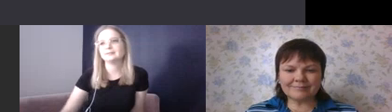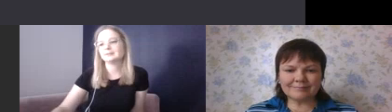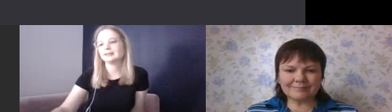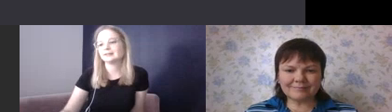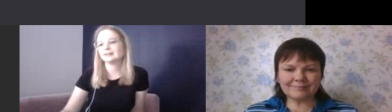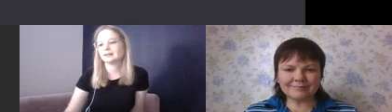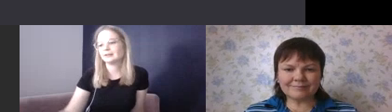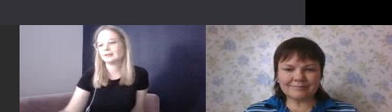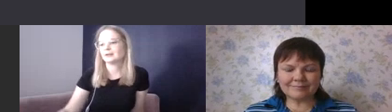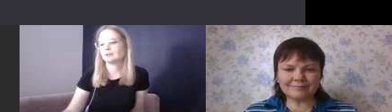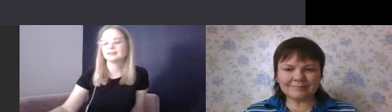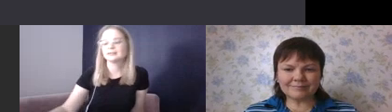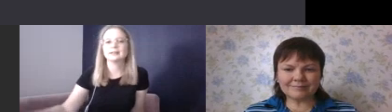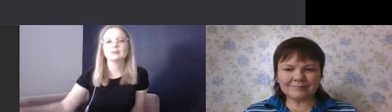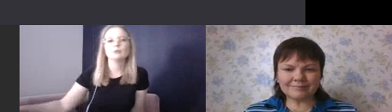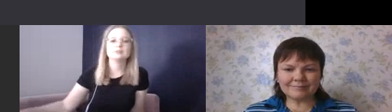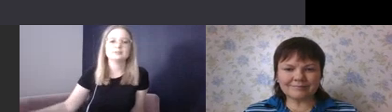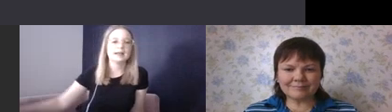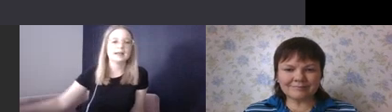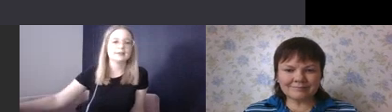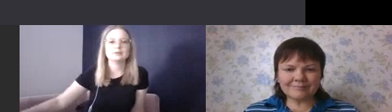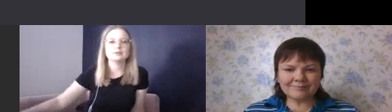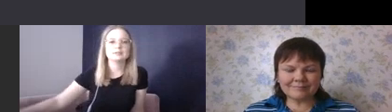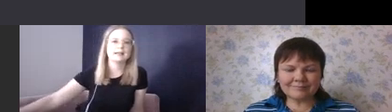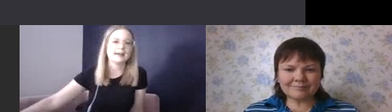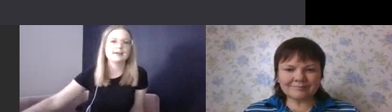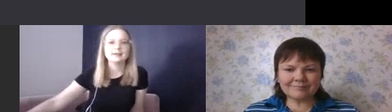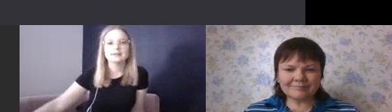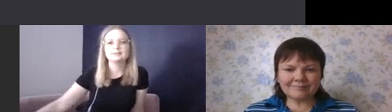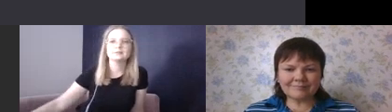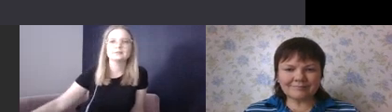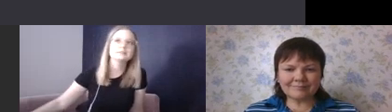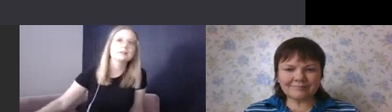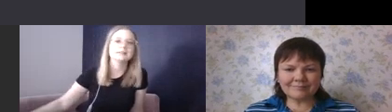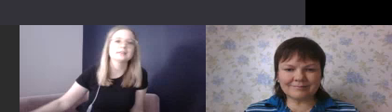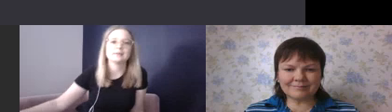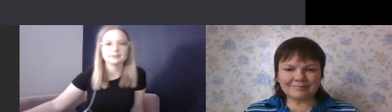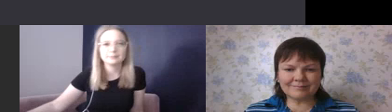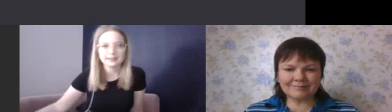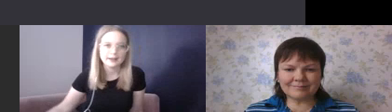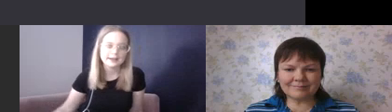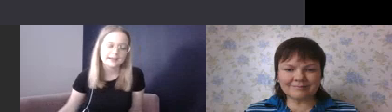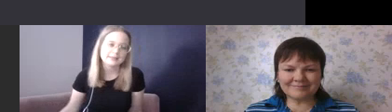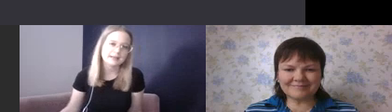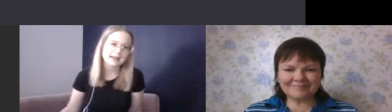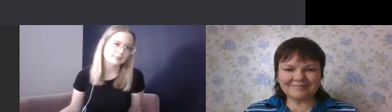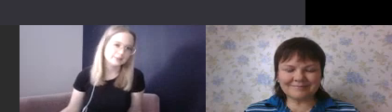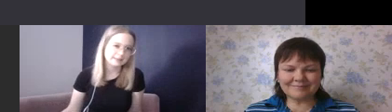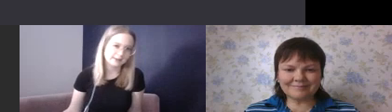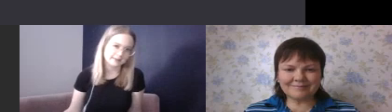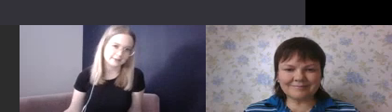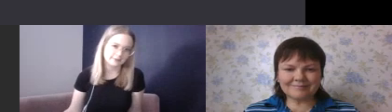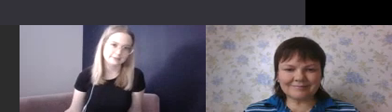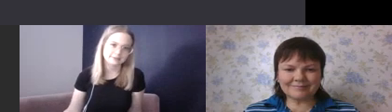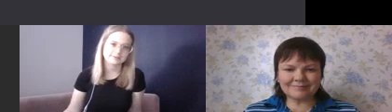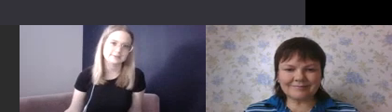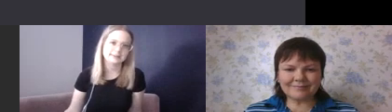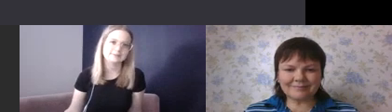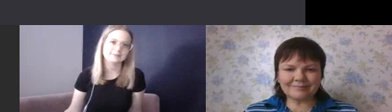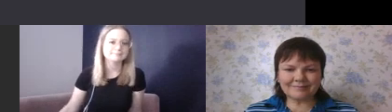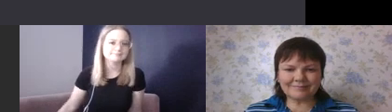filmid või mingid, ma ei tea, kuskid keegi kuulsis, rääkis mulle, et see on äge, et siis ah, see oleks äge mida õppida. Ma lähen nagu